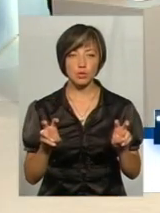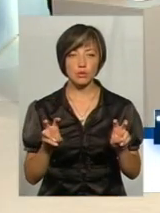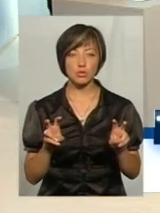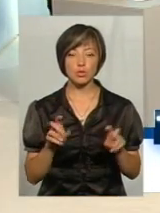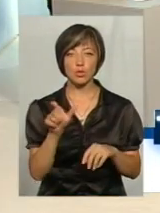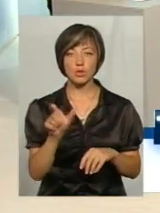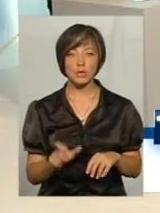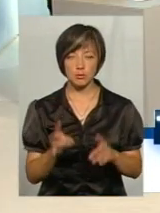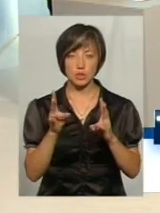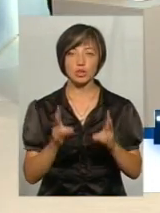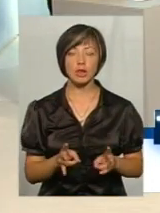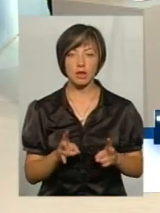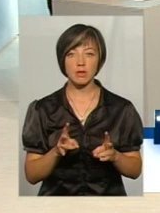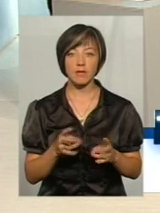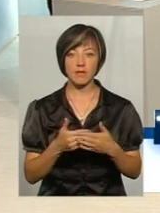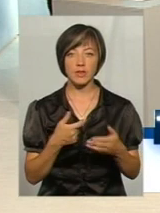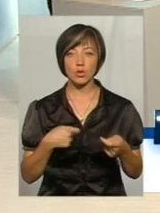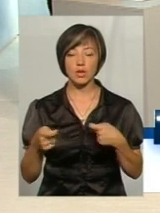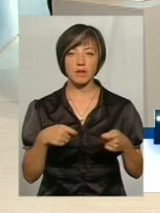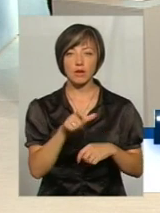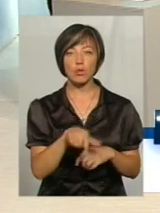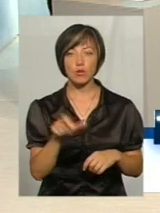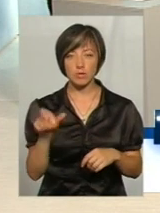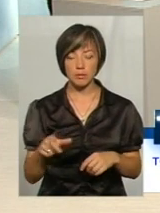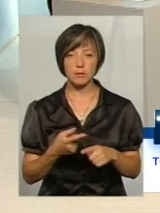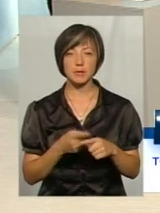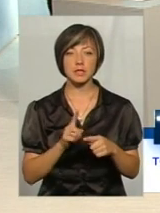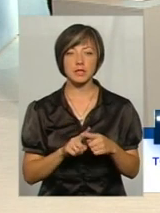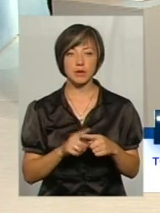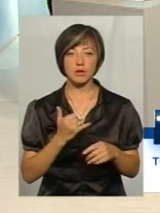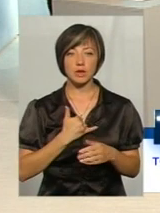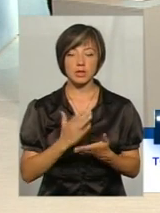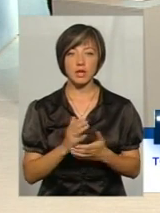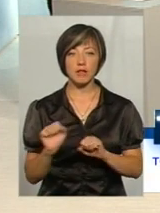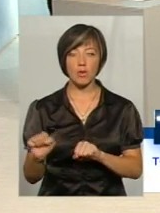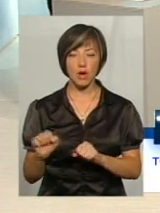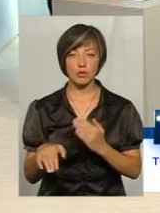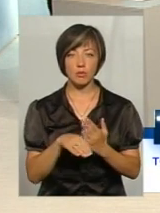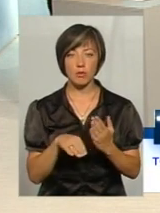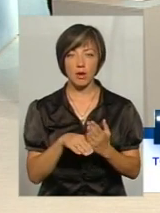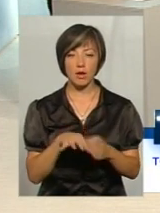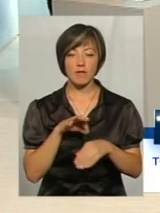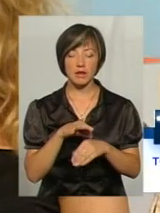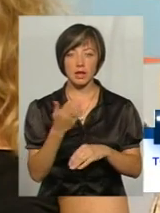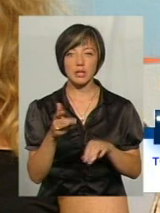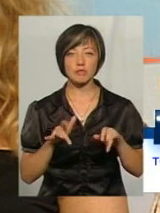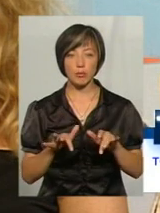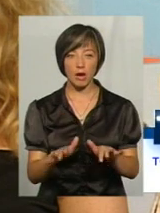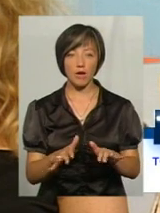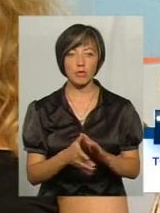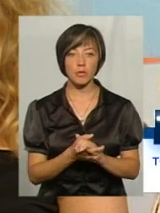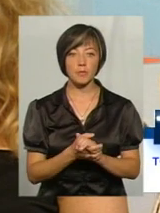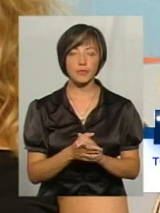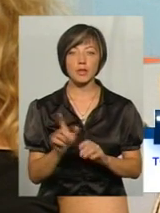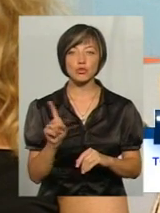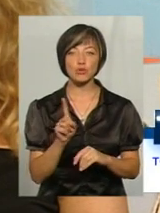людини, яка постраждала. Яка постраждала від торгів людьми, так, да, це само собою. Тобто у нас є адвокат, який допомагає, веде її справу на кшталт